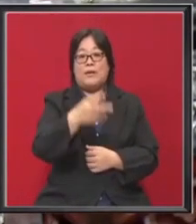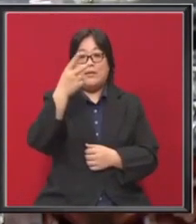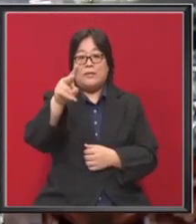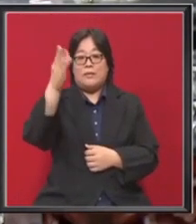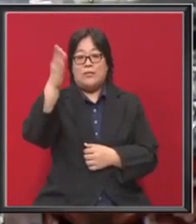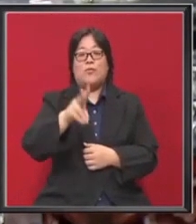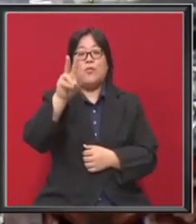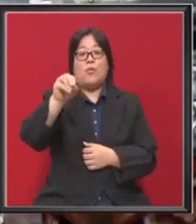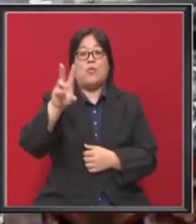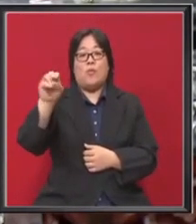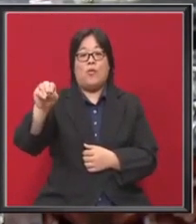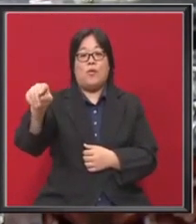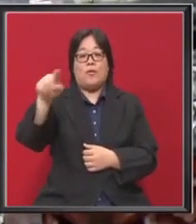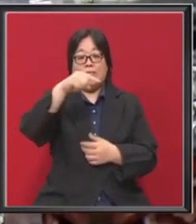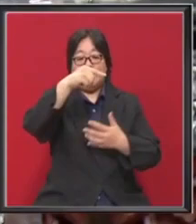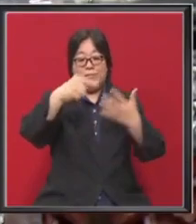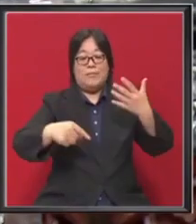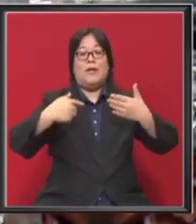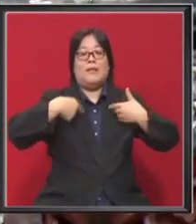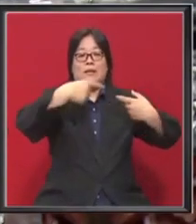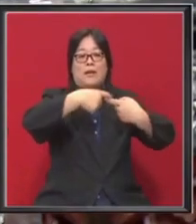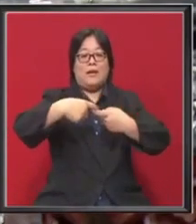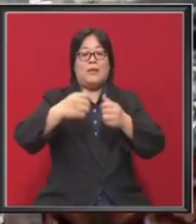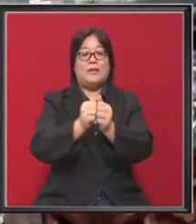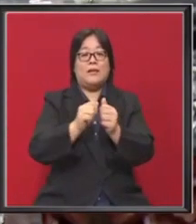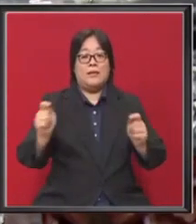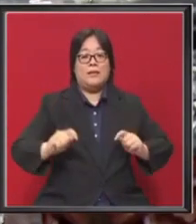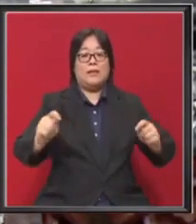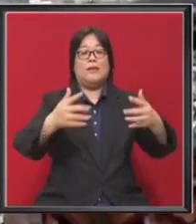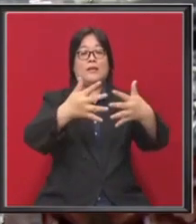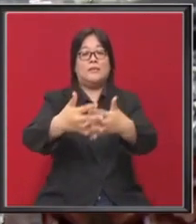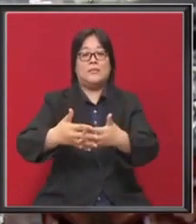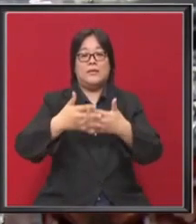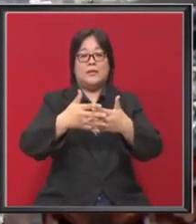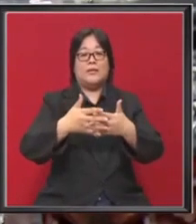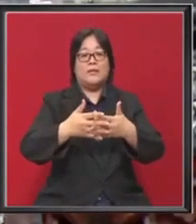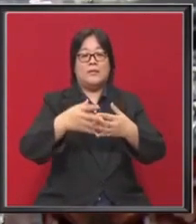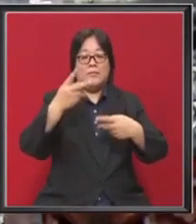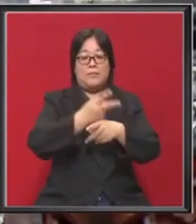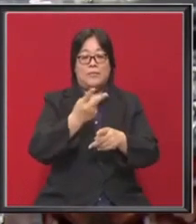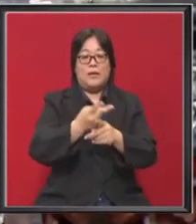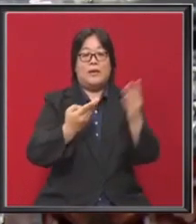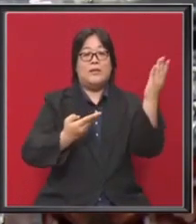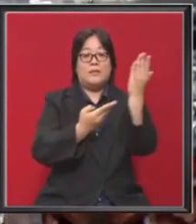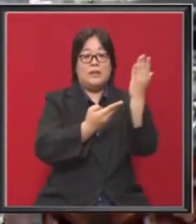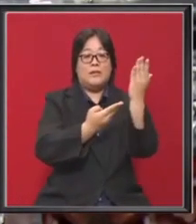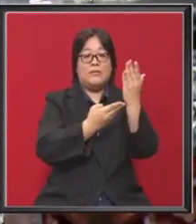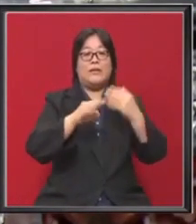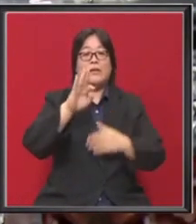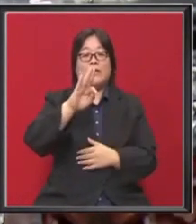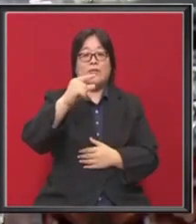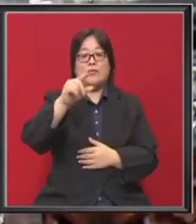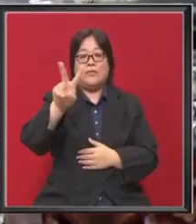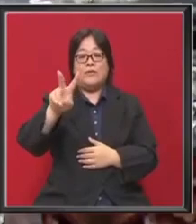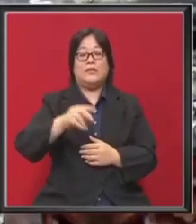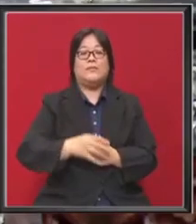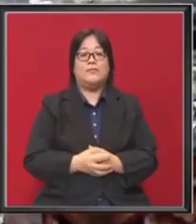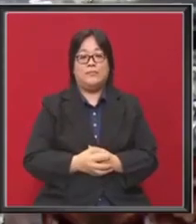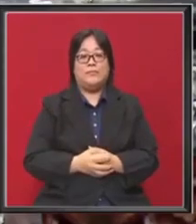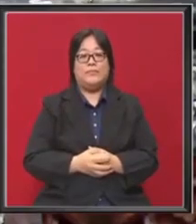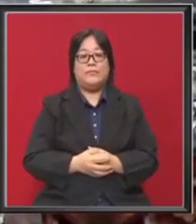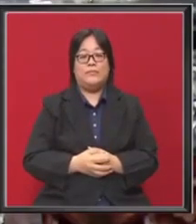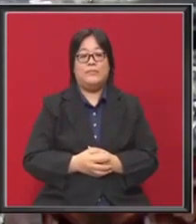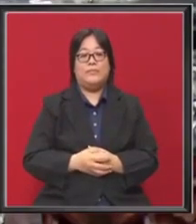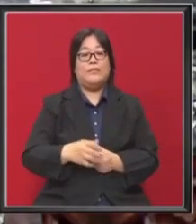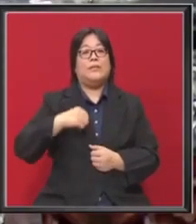Djoko Santoso yang dilihat mempunyai kaitan dengan tindakan Amerika Serikat terhadap kodak sawi keluaran file dan global benches fjb